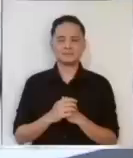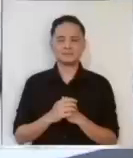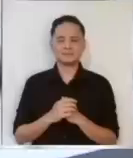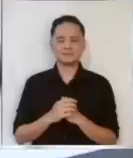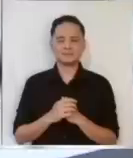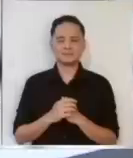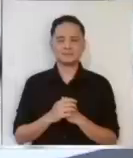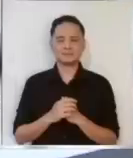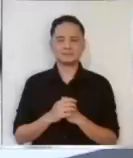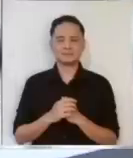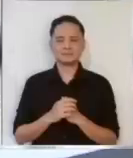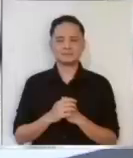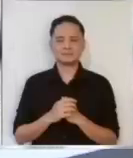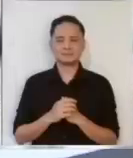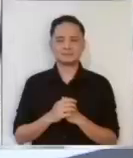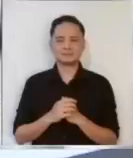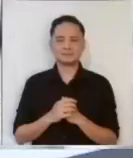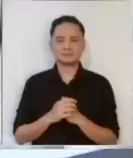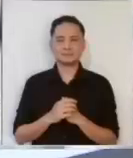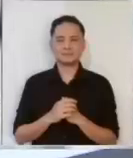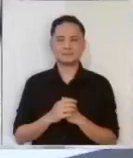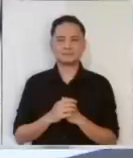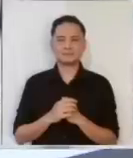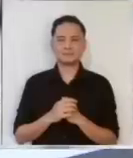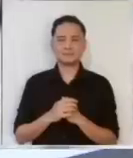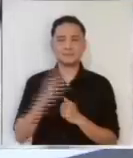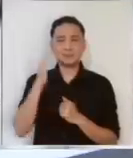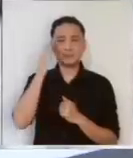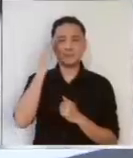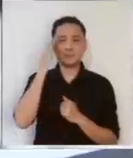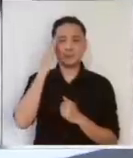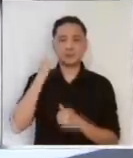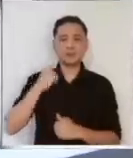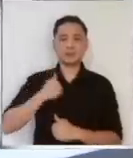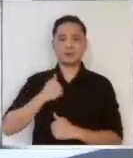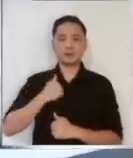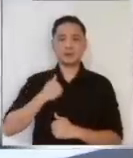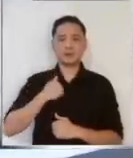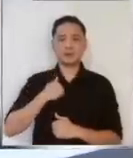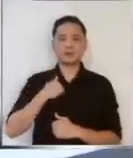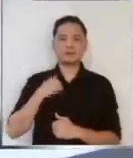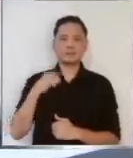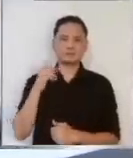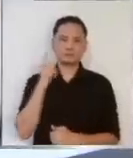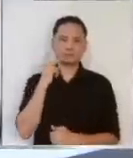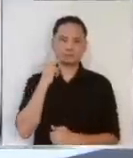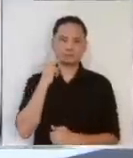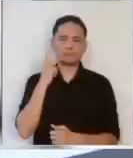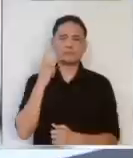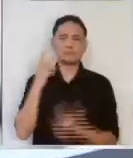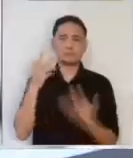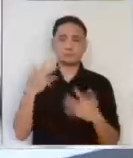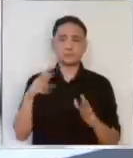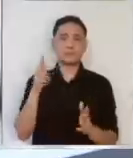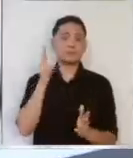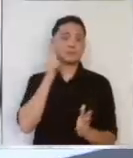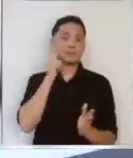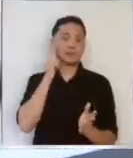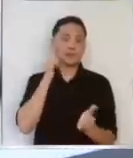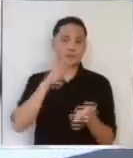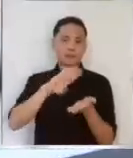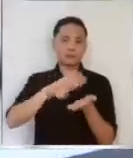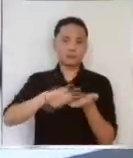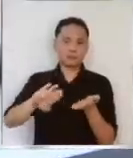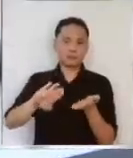Bago si US Marine Lance Corporal Joseph Scott Pemberton, naunang binigyan ng absolute pardon ni Pangulong Duterte ang aktor na si